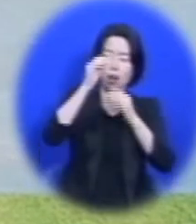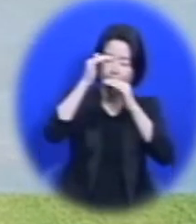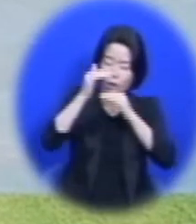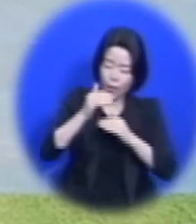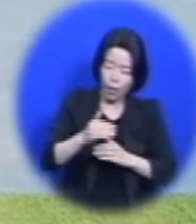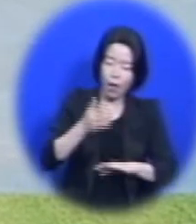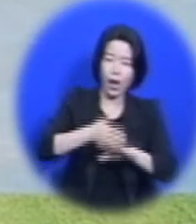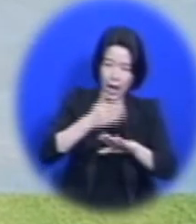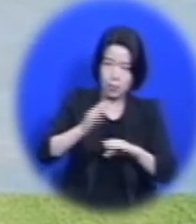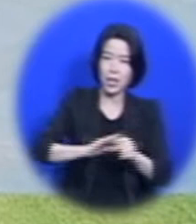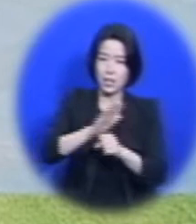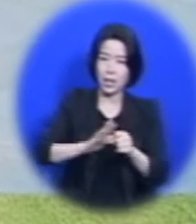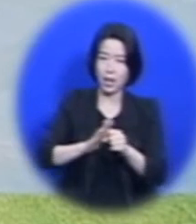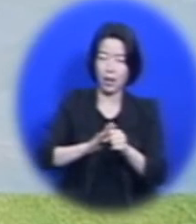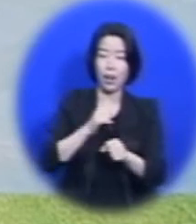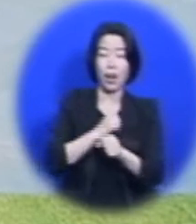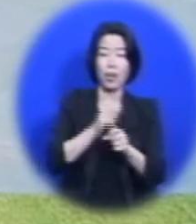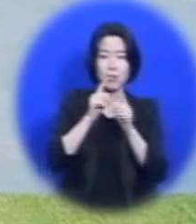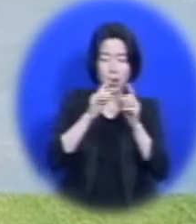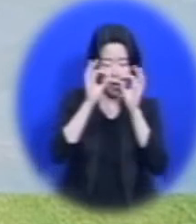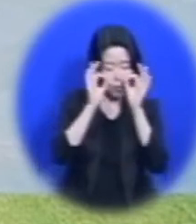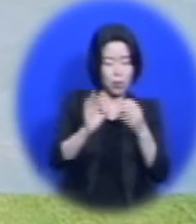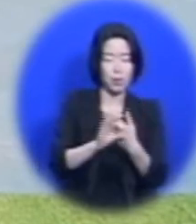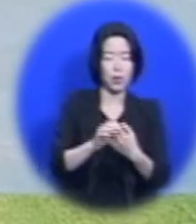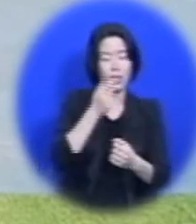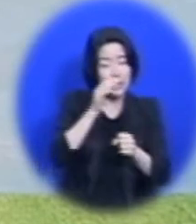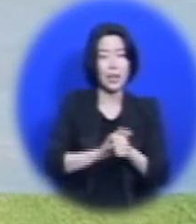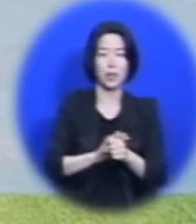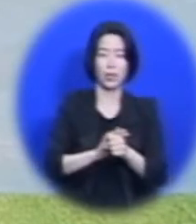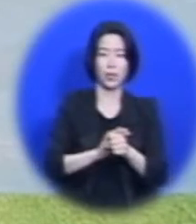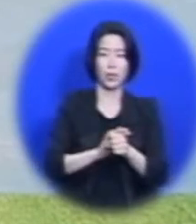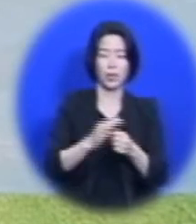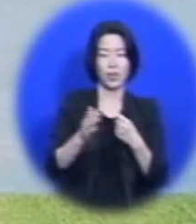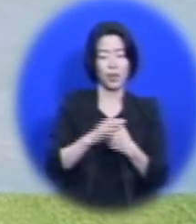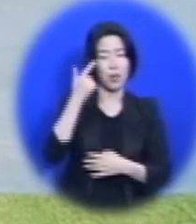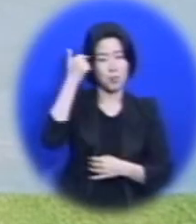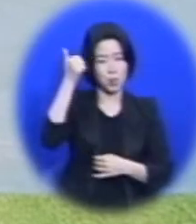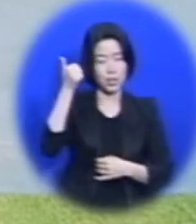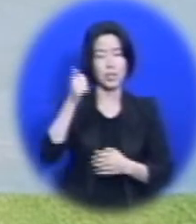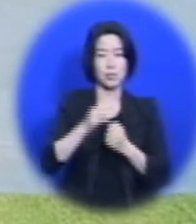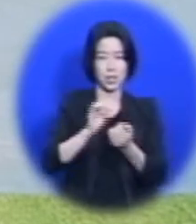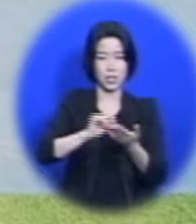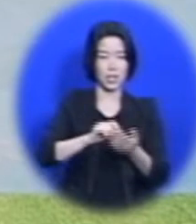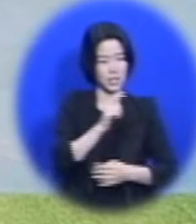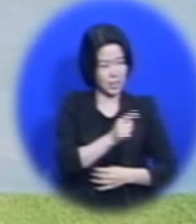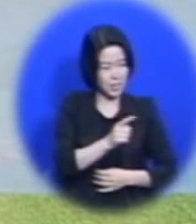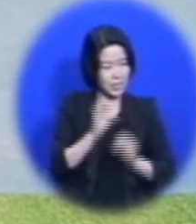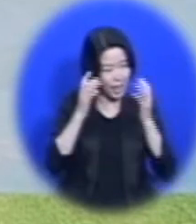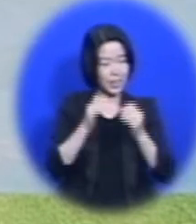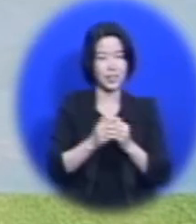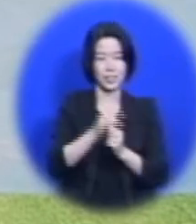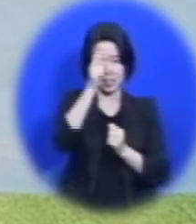아들을 보면서 너무너무 기가 막히더라는 거예요. 그러면서 목사님이 쓰시기를, 이 녀석들은 기도하기